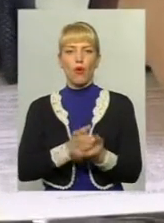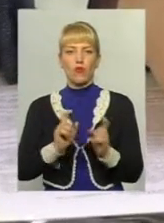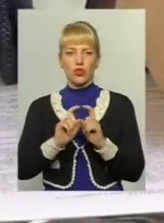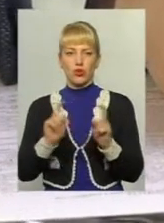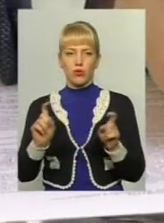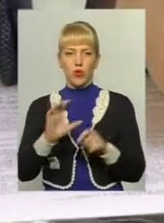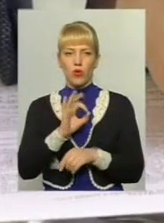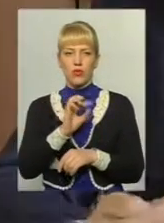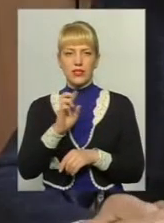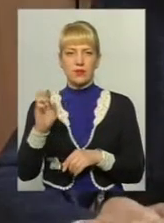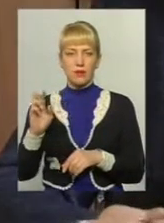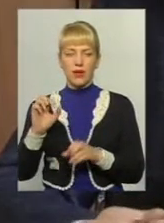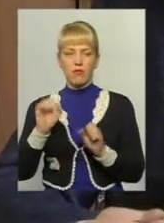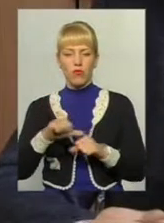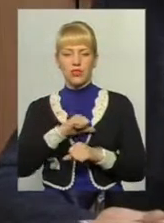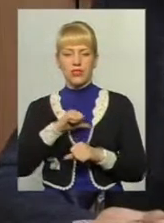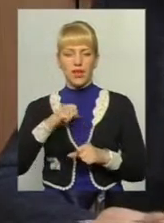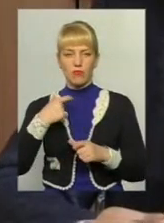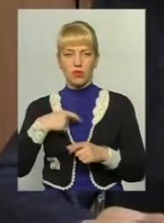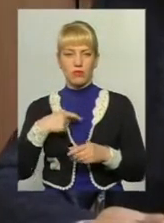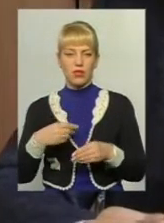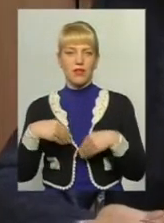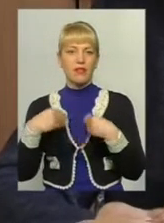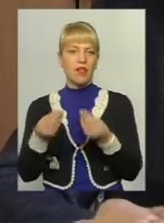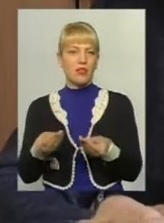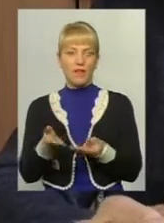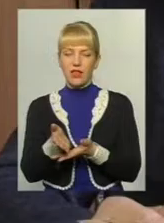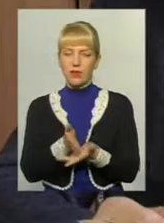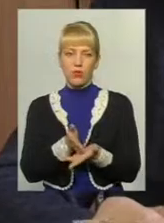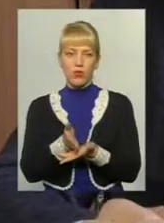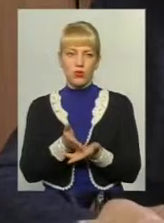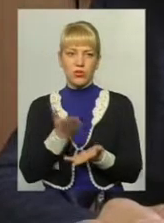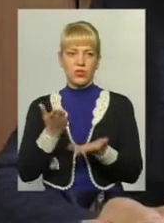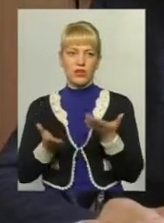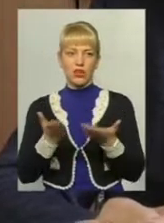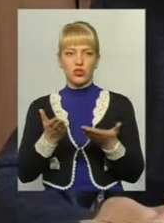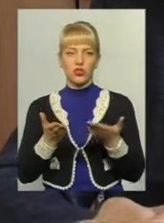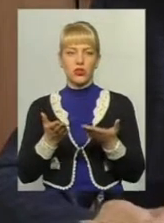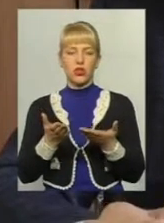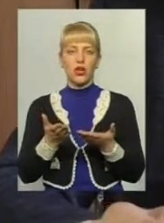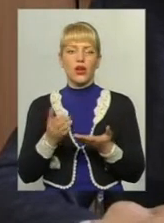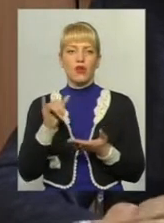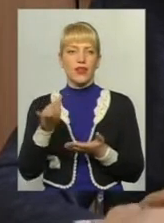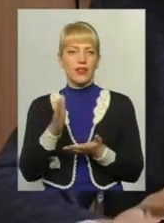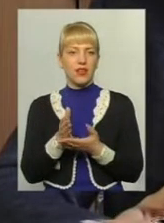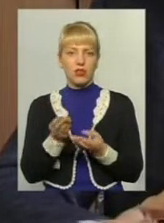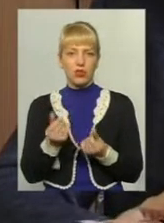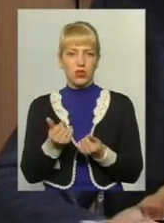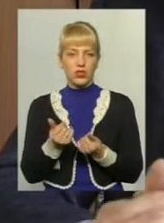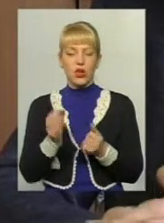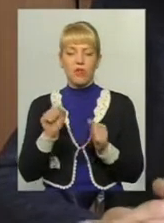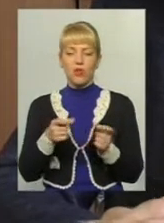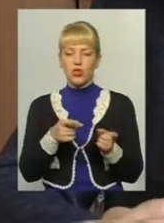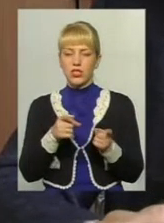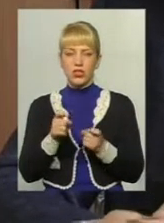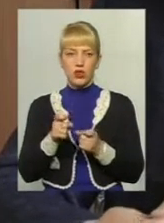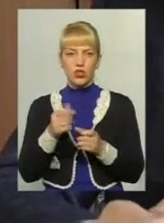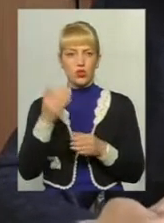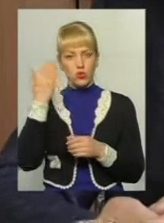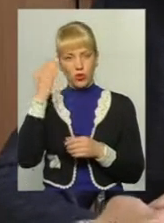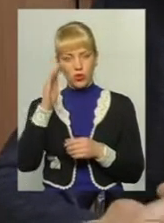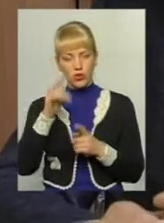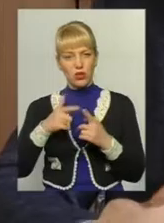одному. ОСББ – це об'єднання співвласників, а ЖЕК на даному етапі – це управляюча